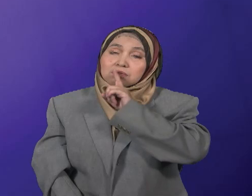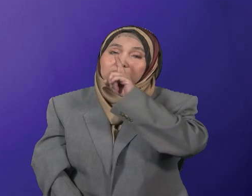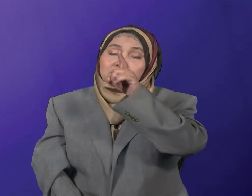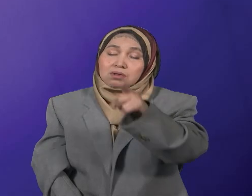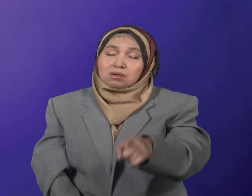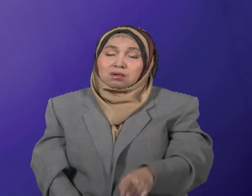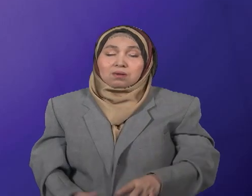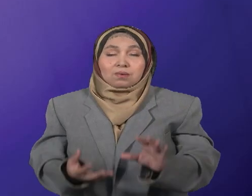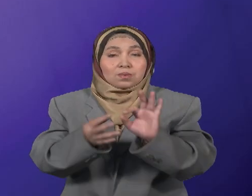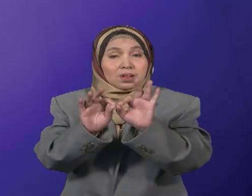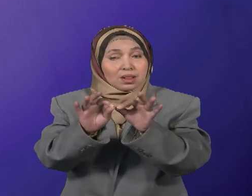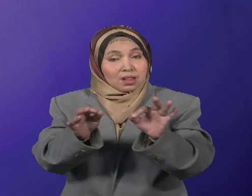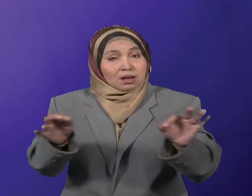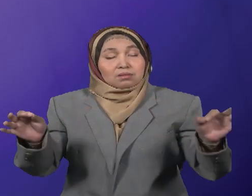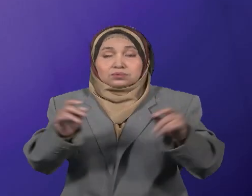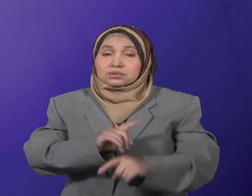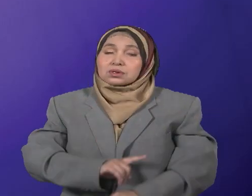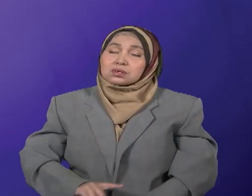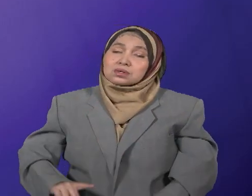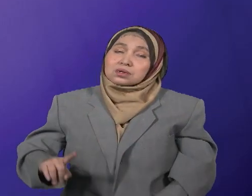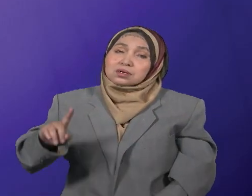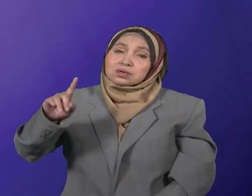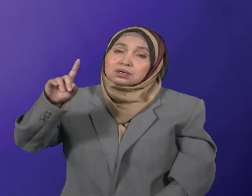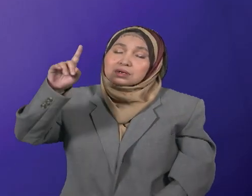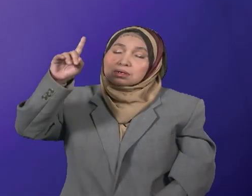صدق الله